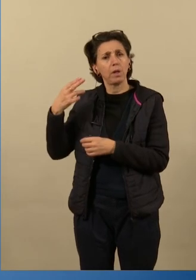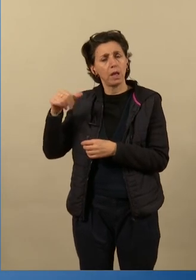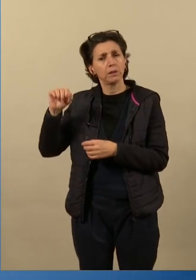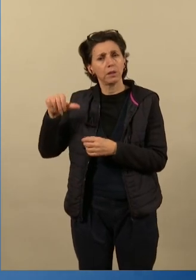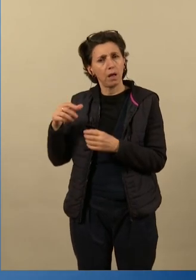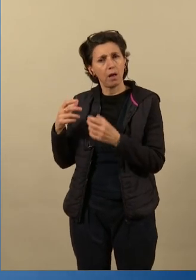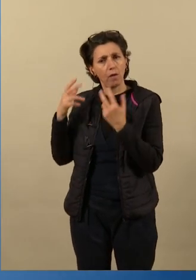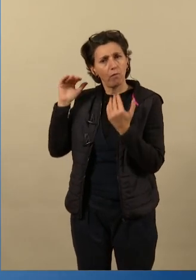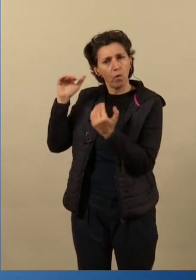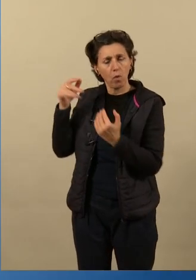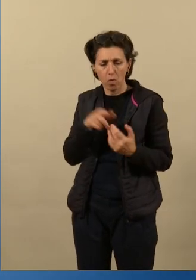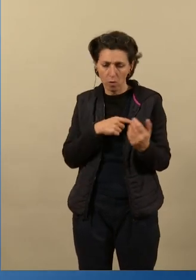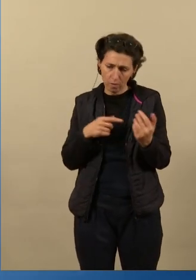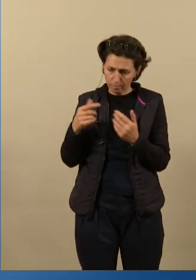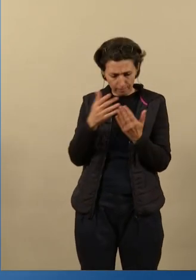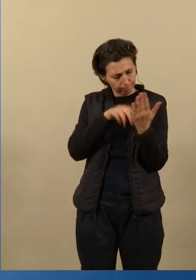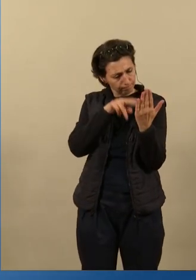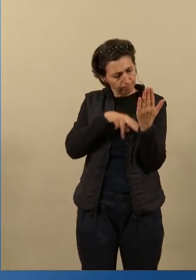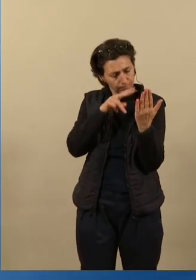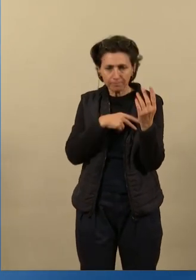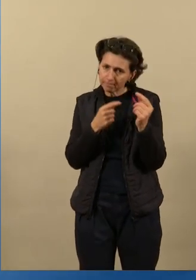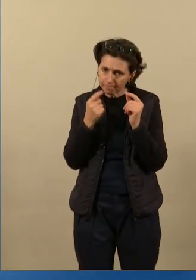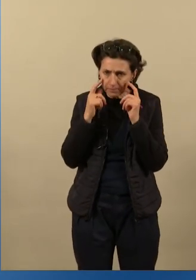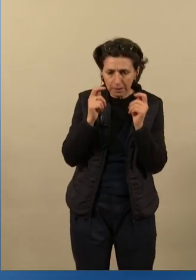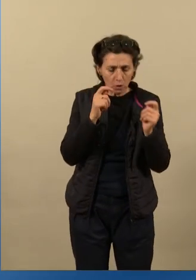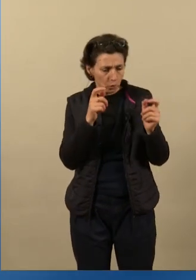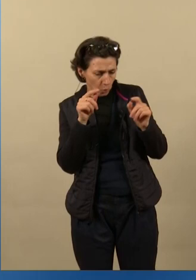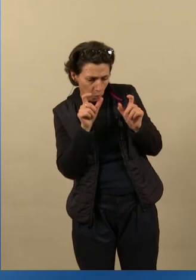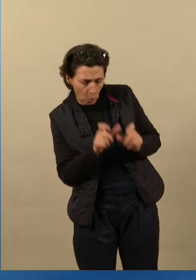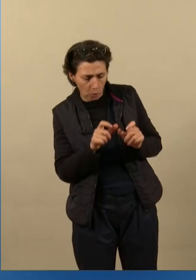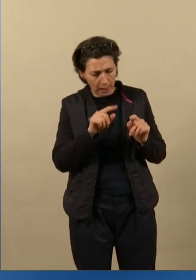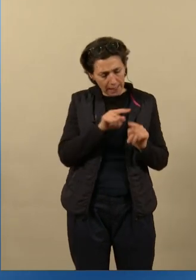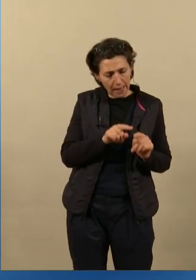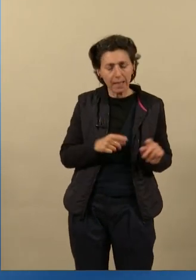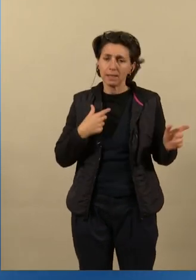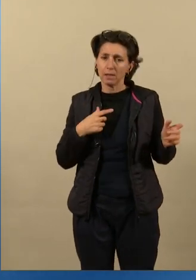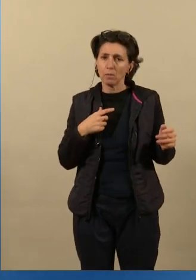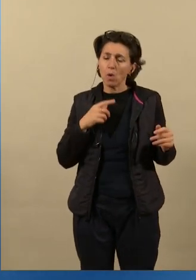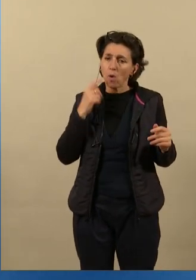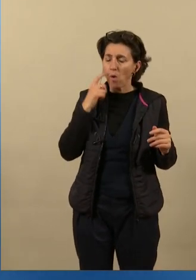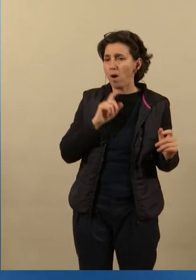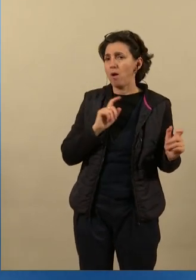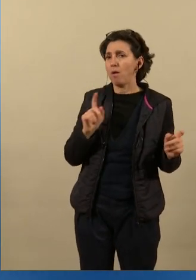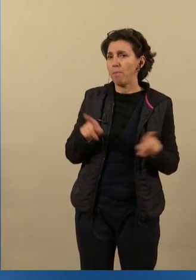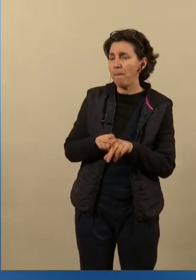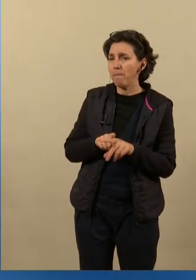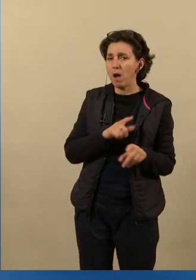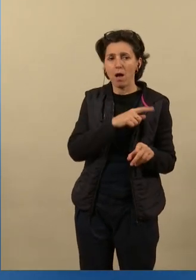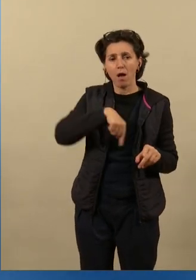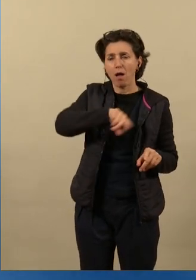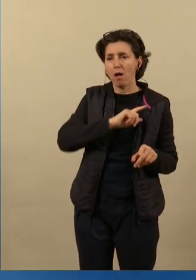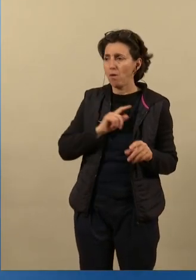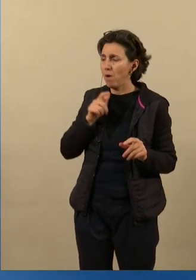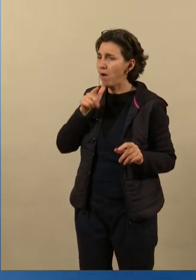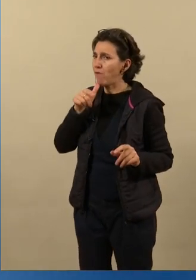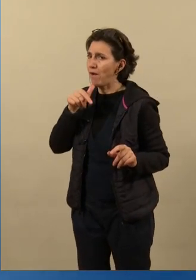avec attention et nous avons relevé aussi les efforts qui étai fait qui ont été fait pour essayer de dégager un consensus